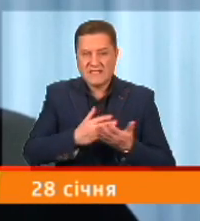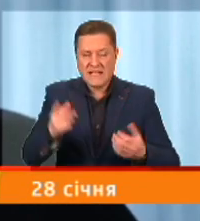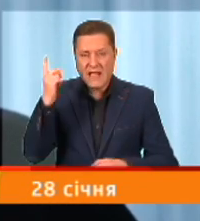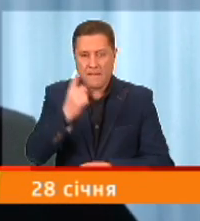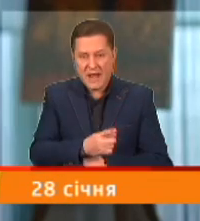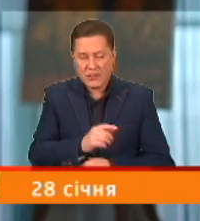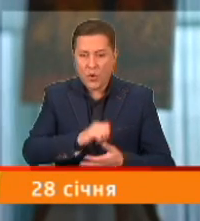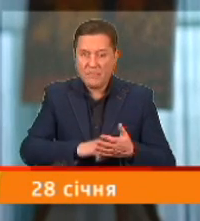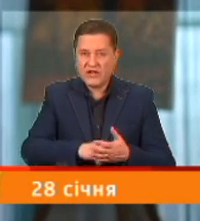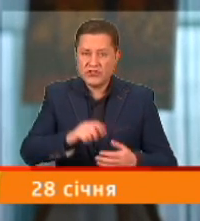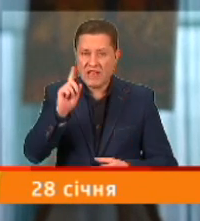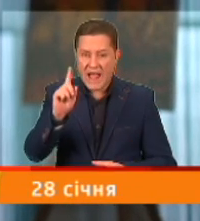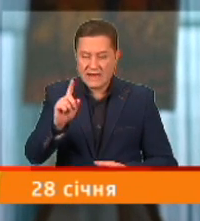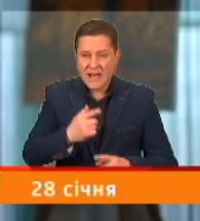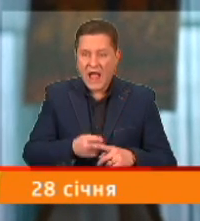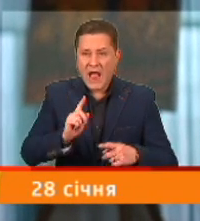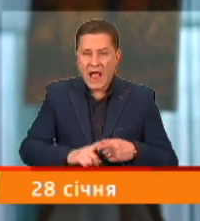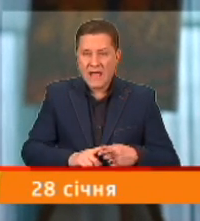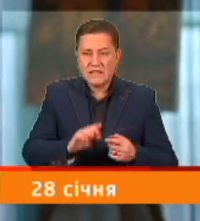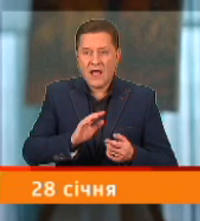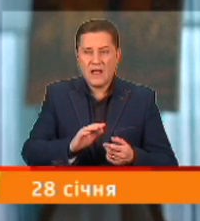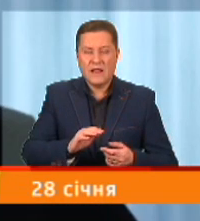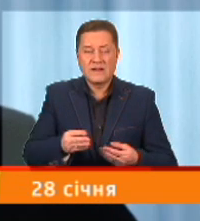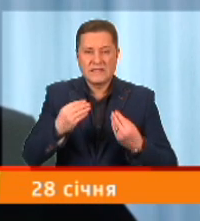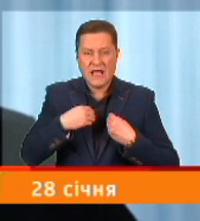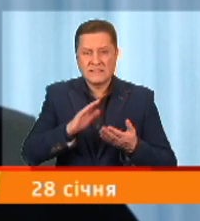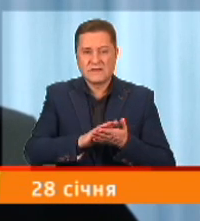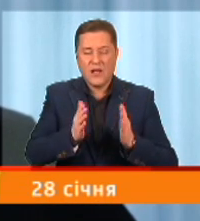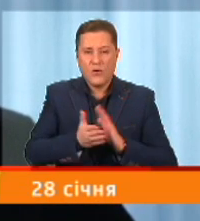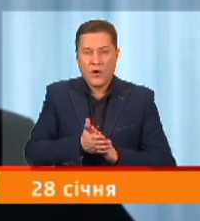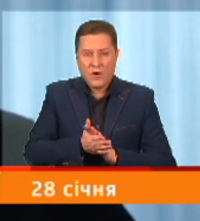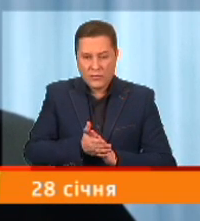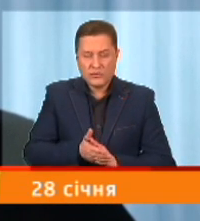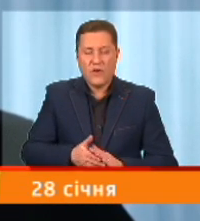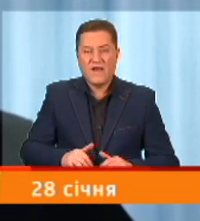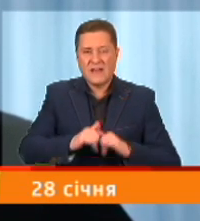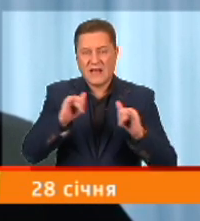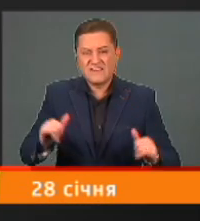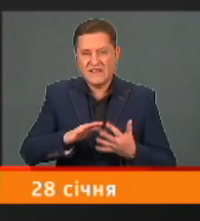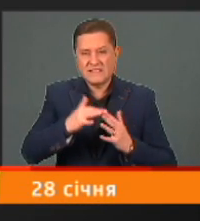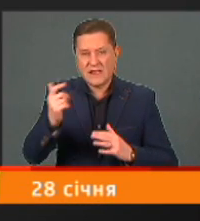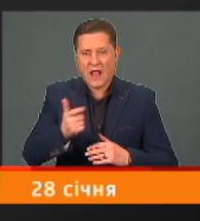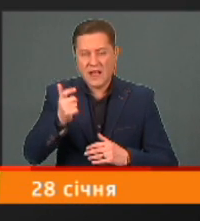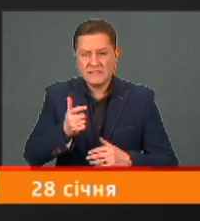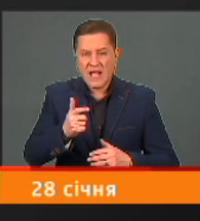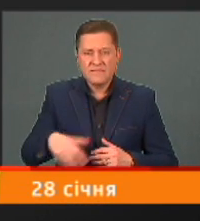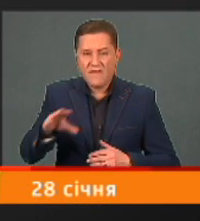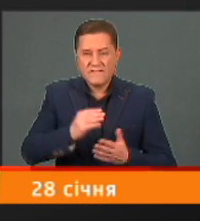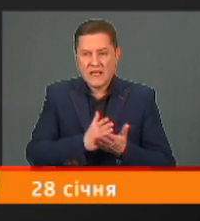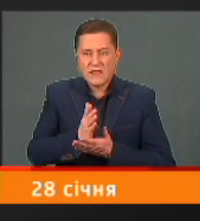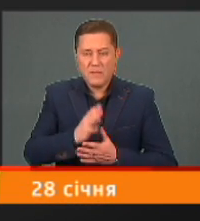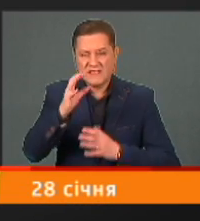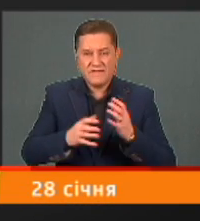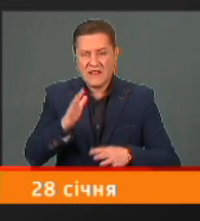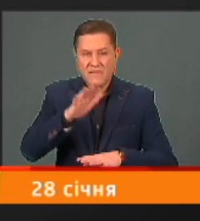Причина одна – это даст новый толчок для развития сельского хозяйства в принципе. Это во всех направлениях. Світовий банк прогнозує,